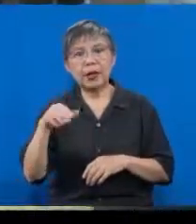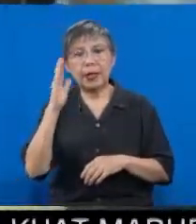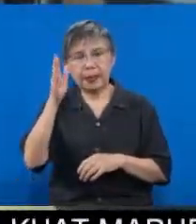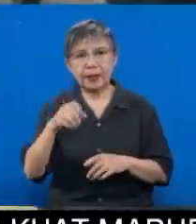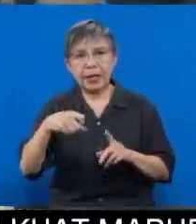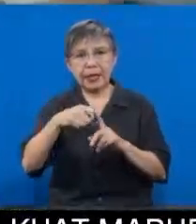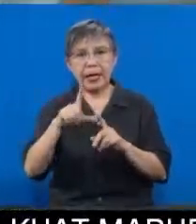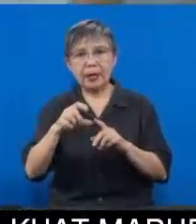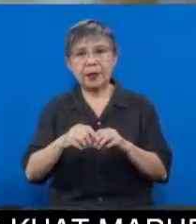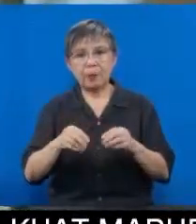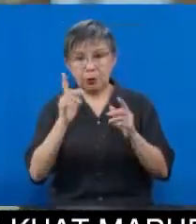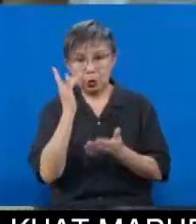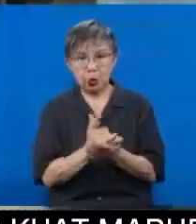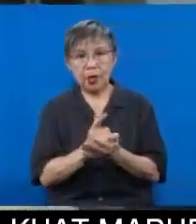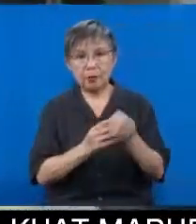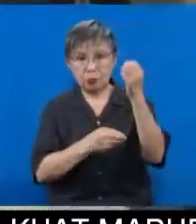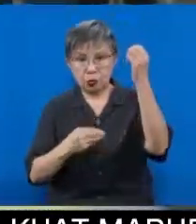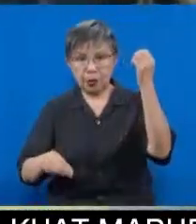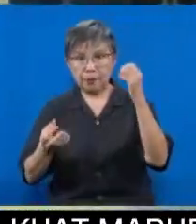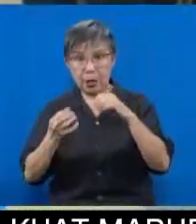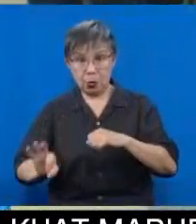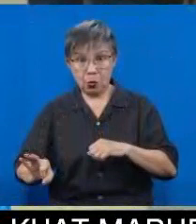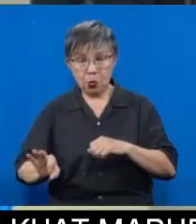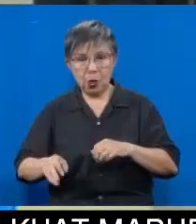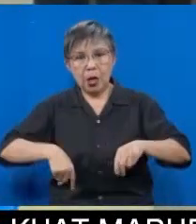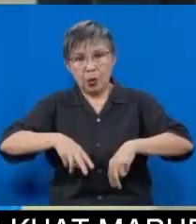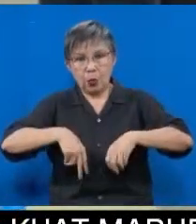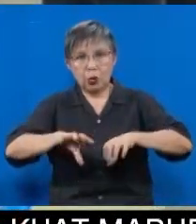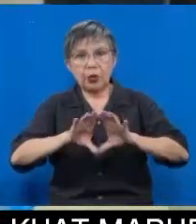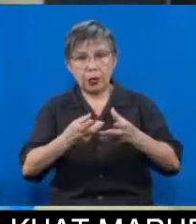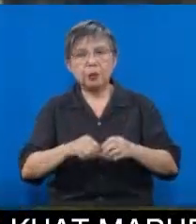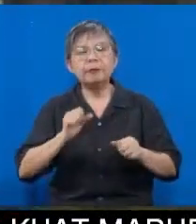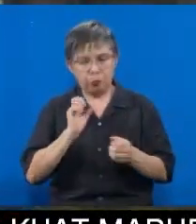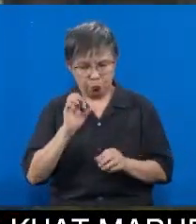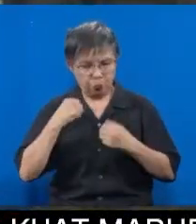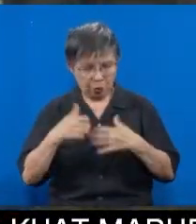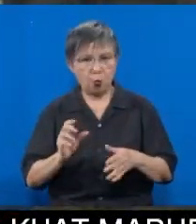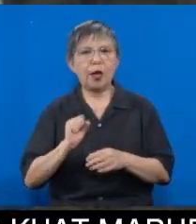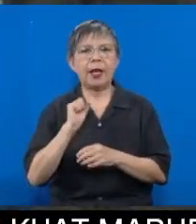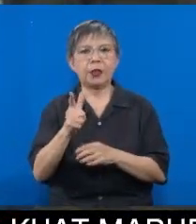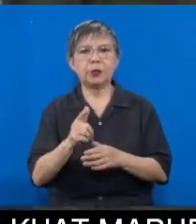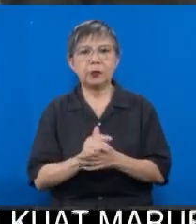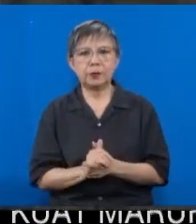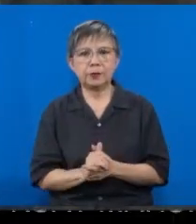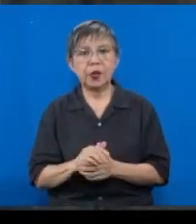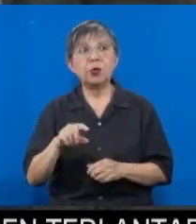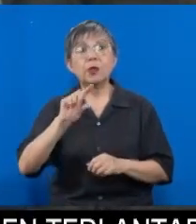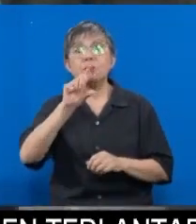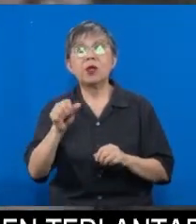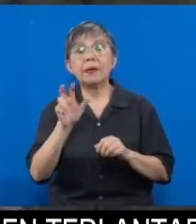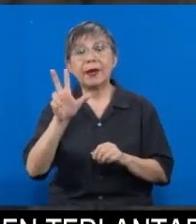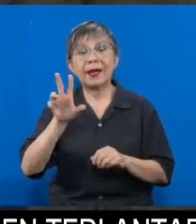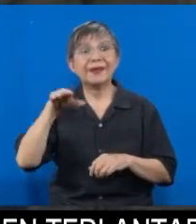menentukan kepengurusan PSSI terbaru, kompetisi sepak bola Indonesia bisa berlanjut. Kan Maretnya, saya